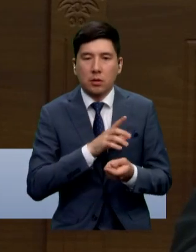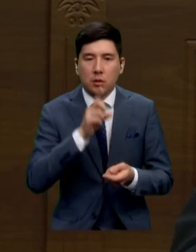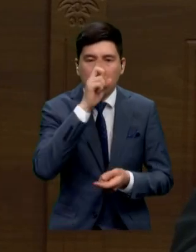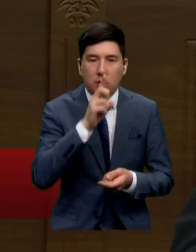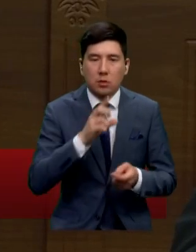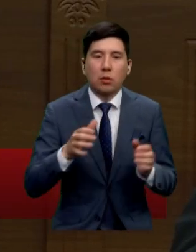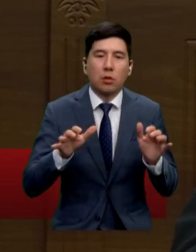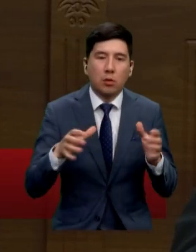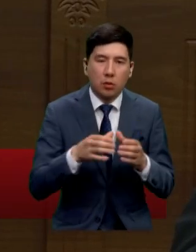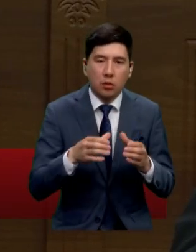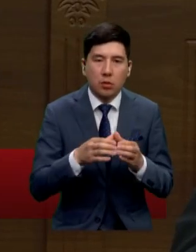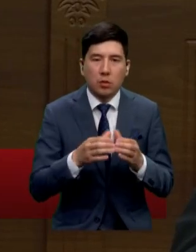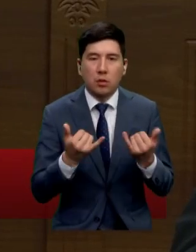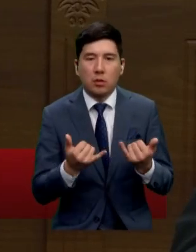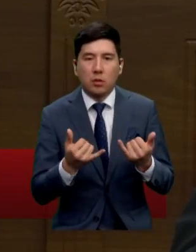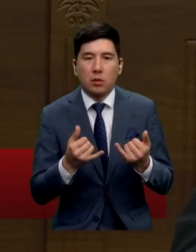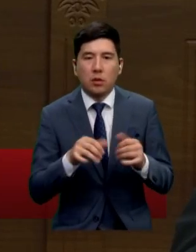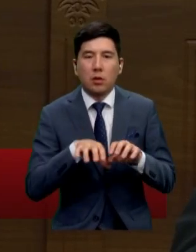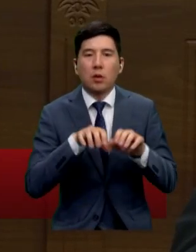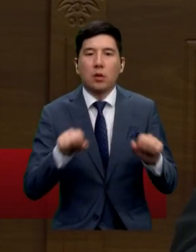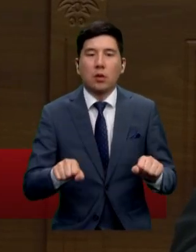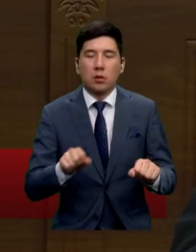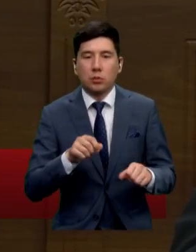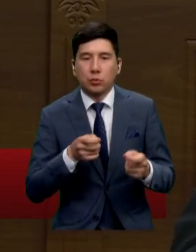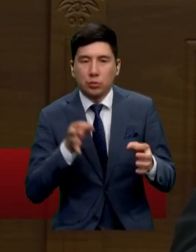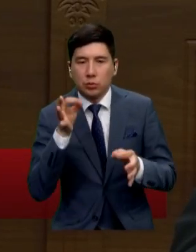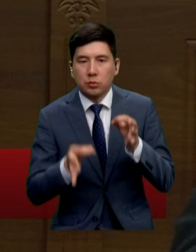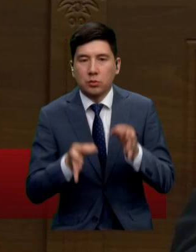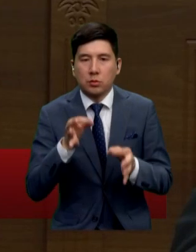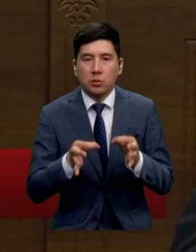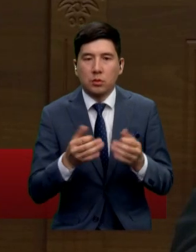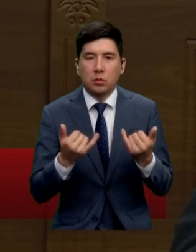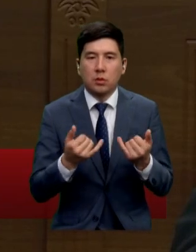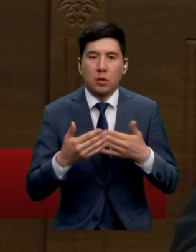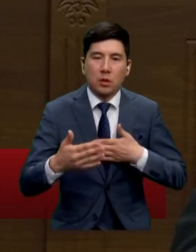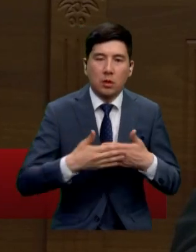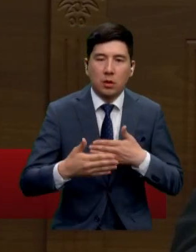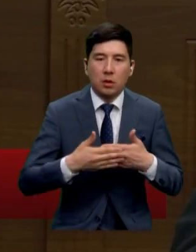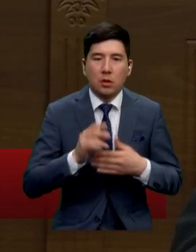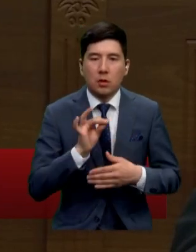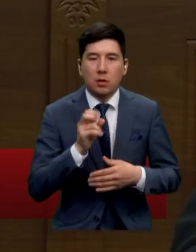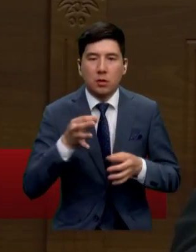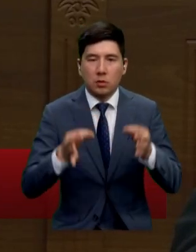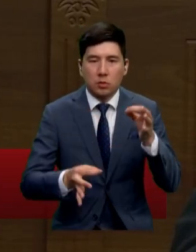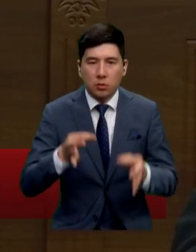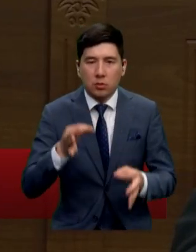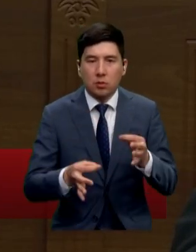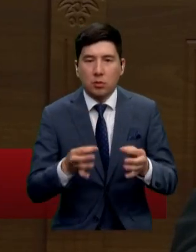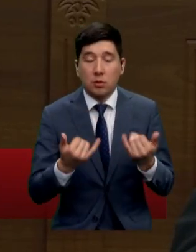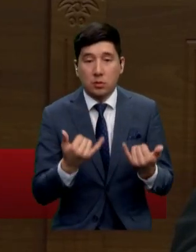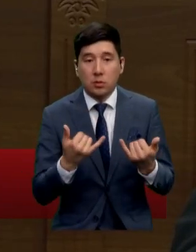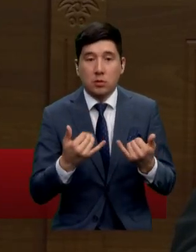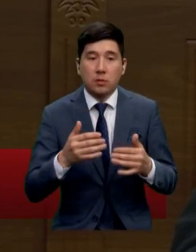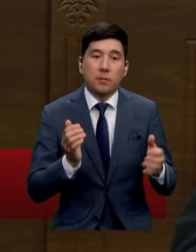органы, с учетом правового мнения судьи, с учетом активной позиции судьи, уже приходят